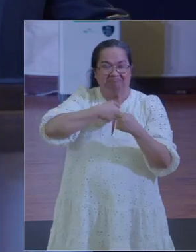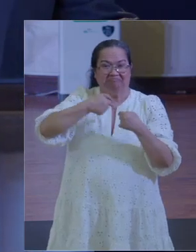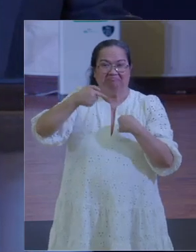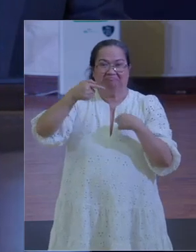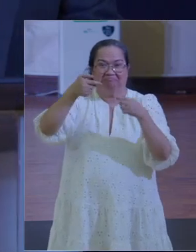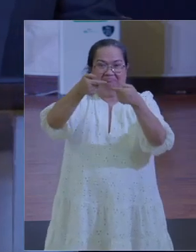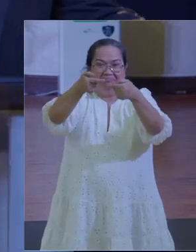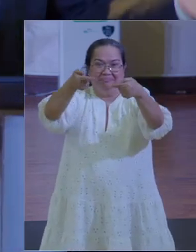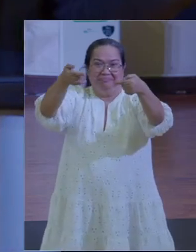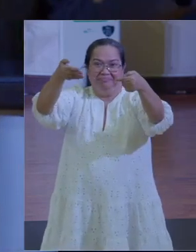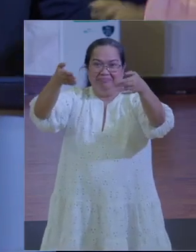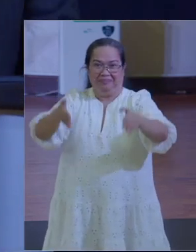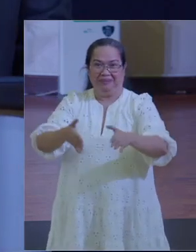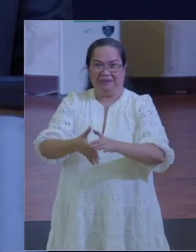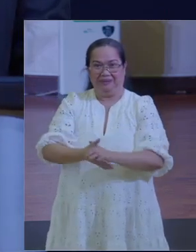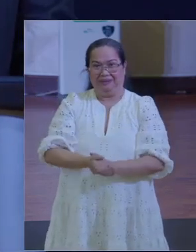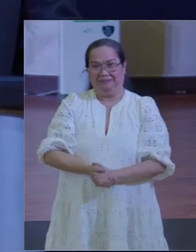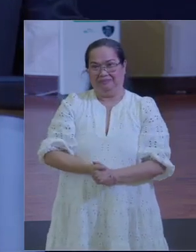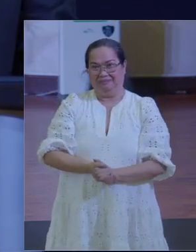kanyang kalaban.